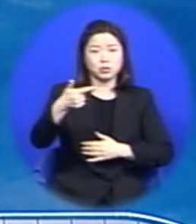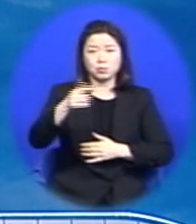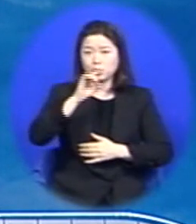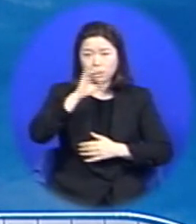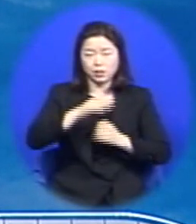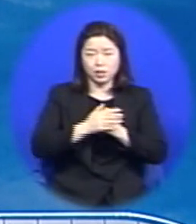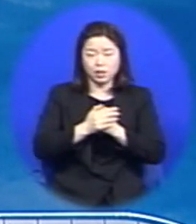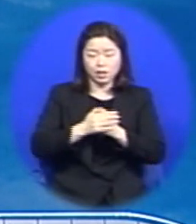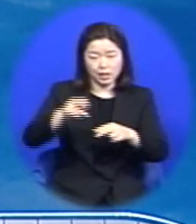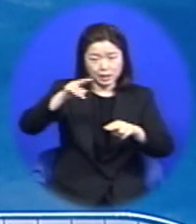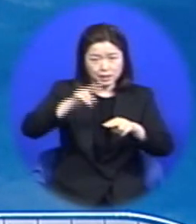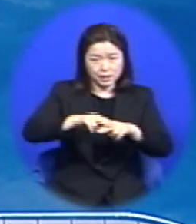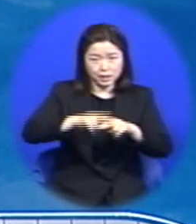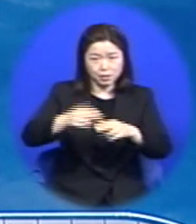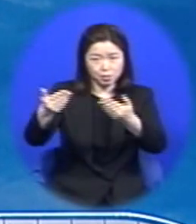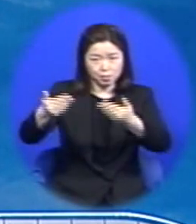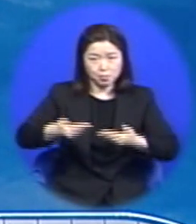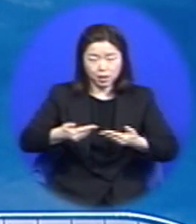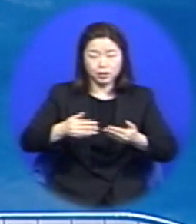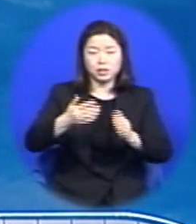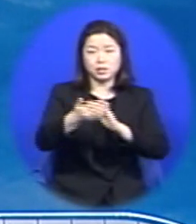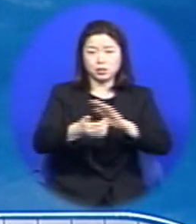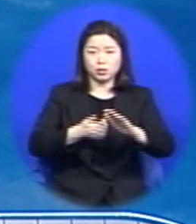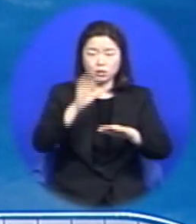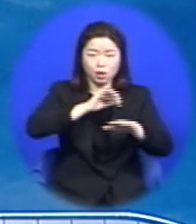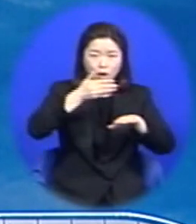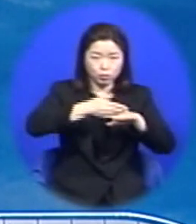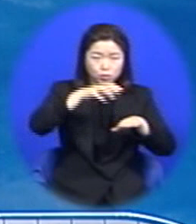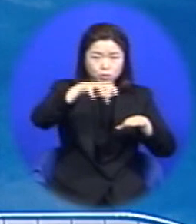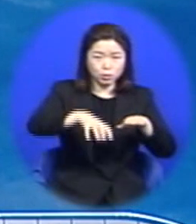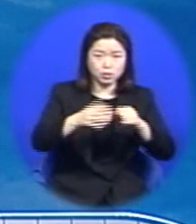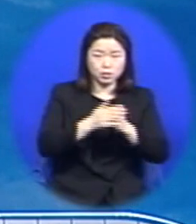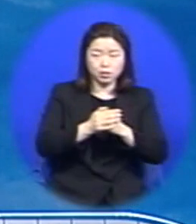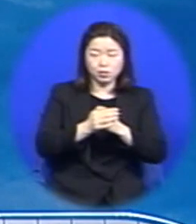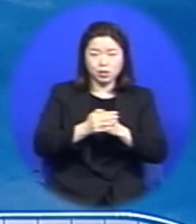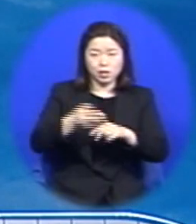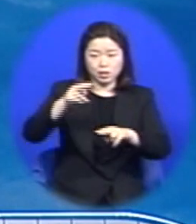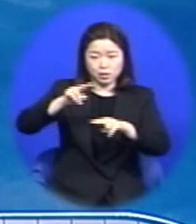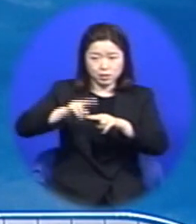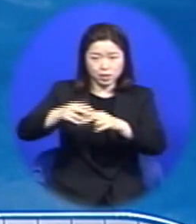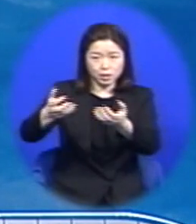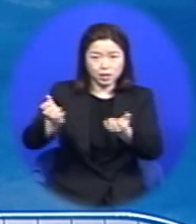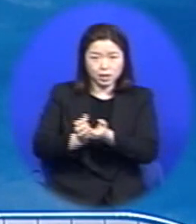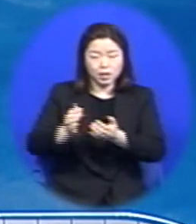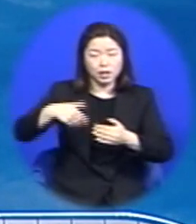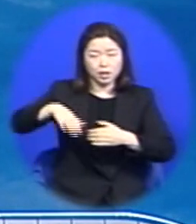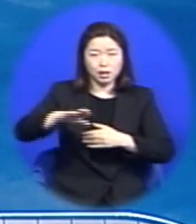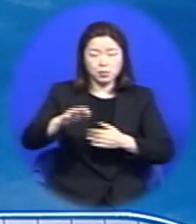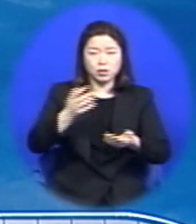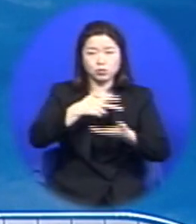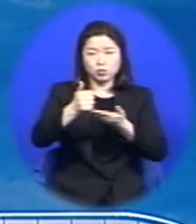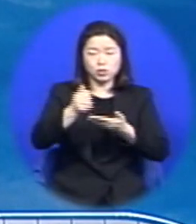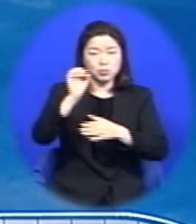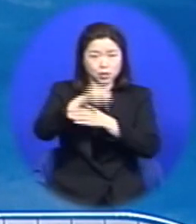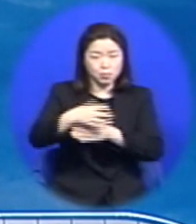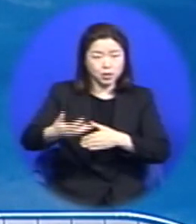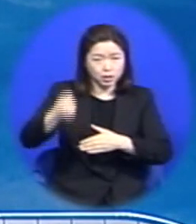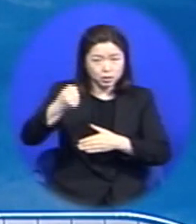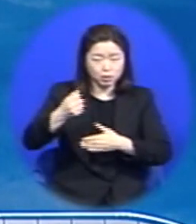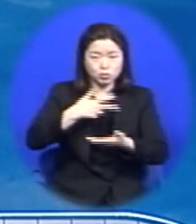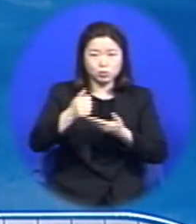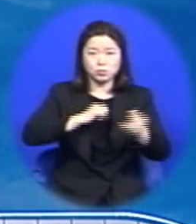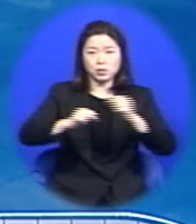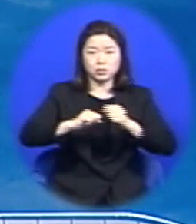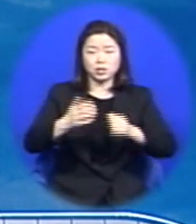자대 배치받기 전 훈련소에서 자대 가면 주님 열매를 맺겠습니다. 주님의 역사를 저를 통해